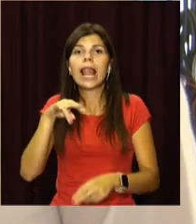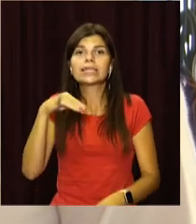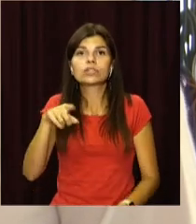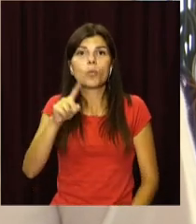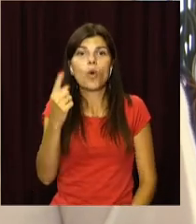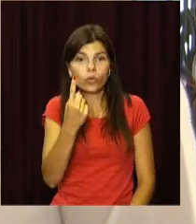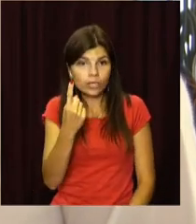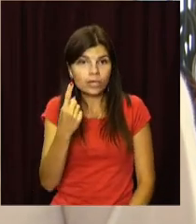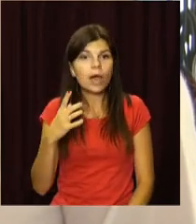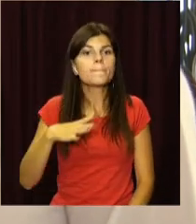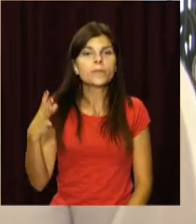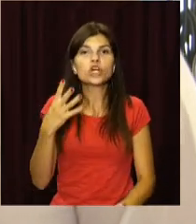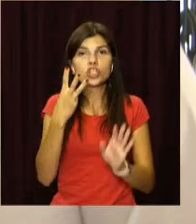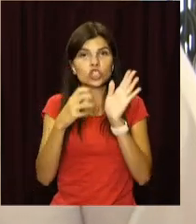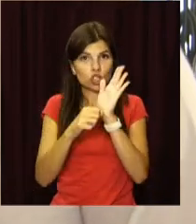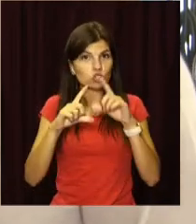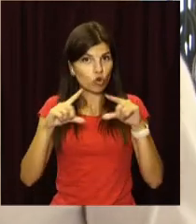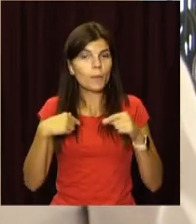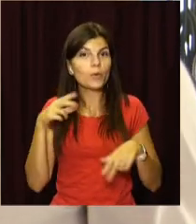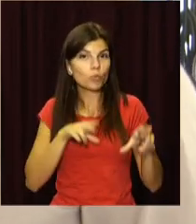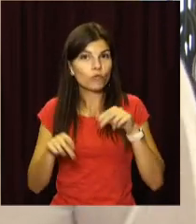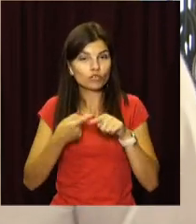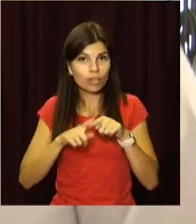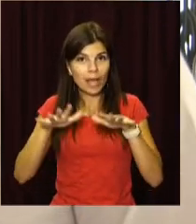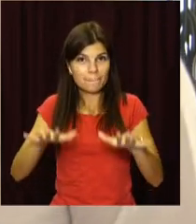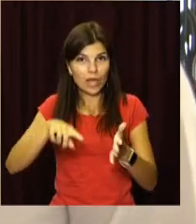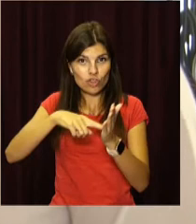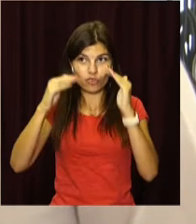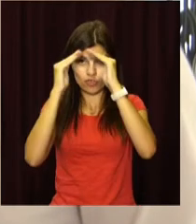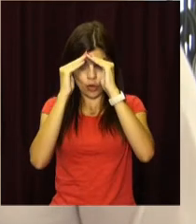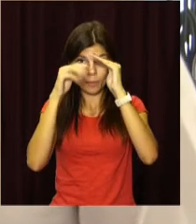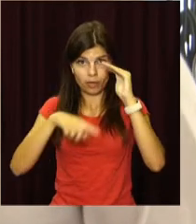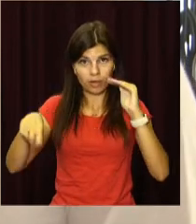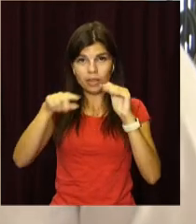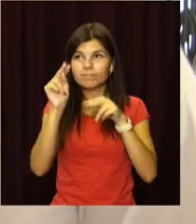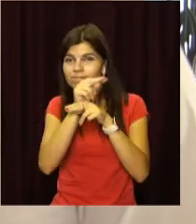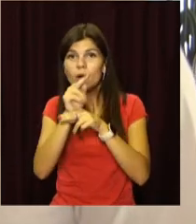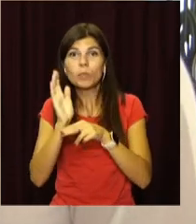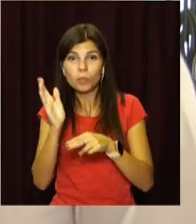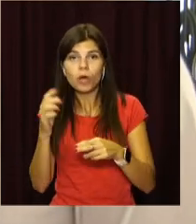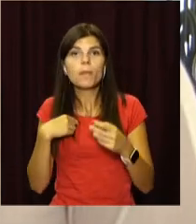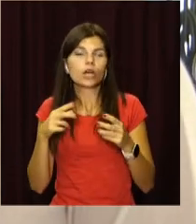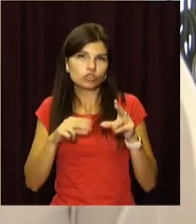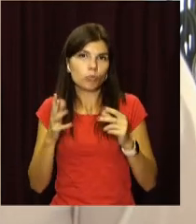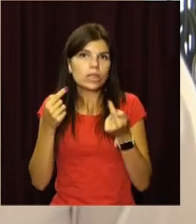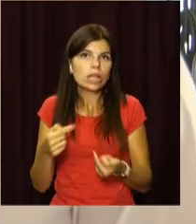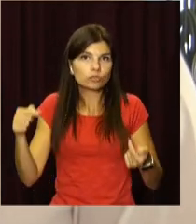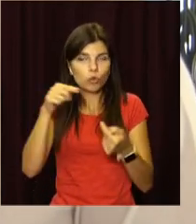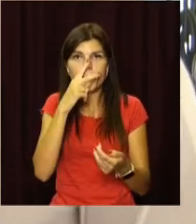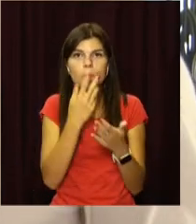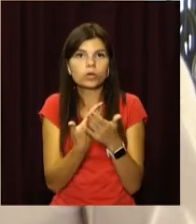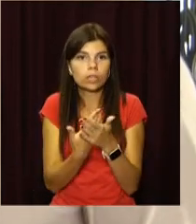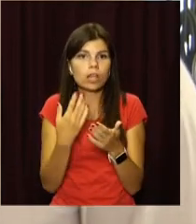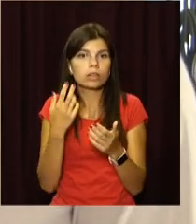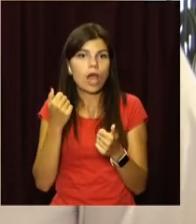1, колишню 36-ту школу. Ми сподіваємося, що ці об'єкти ми зможемо достойно представити на конкурс, та